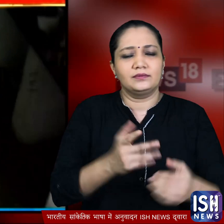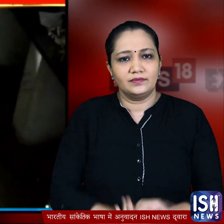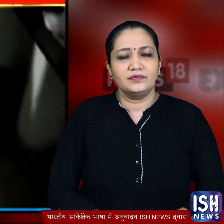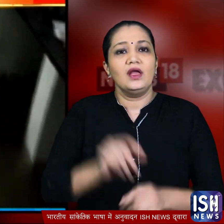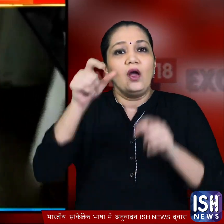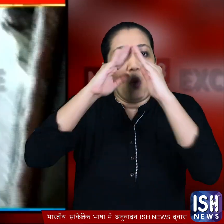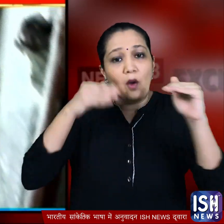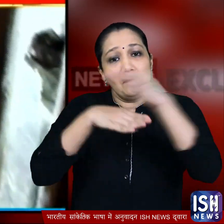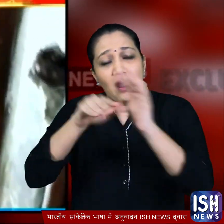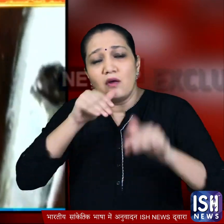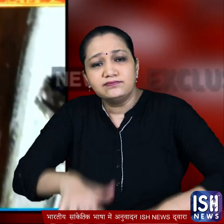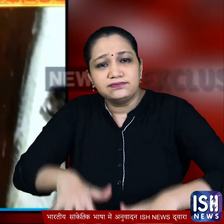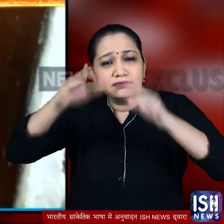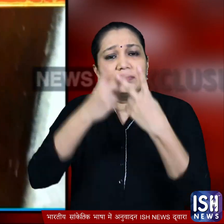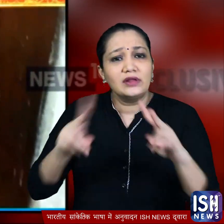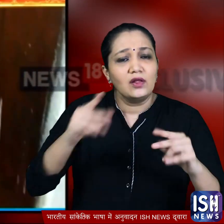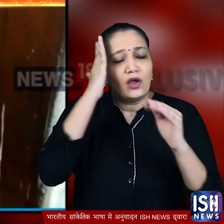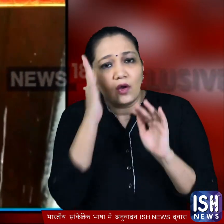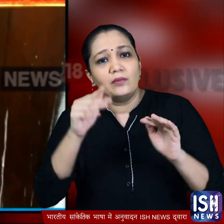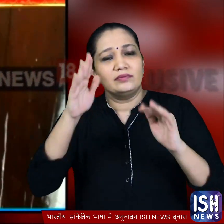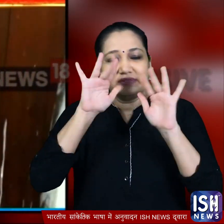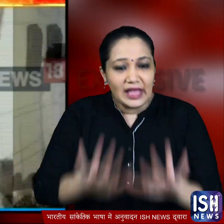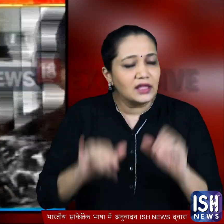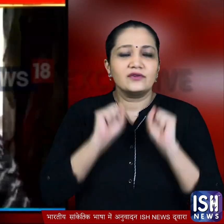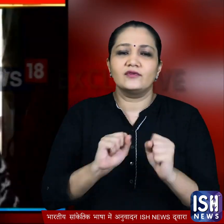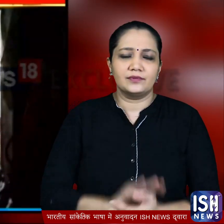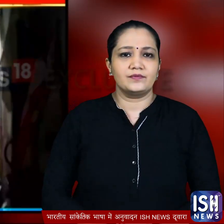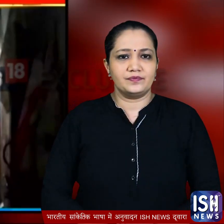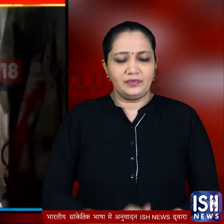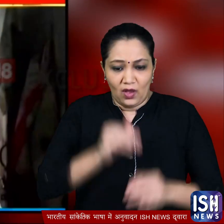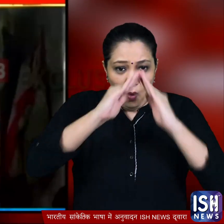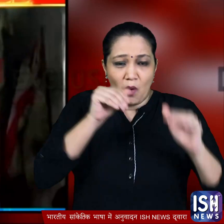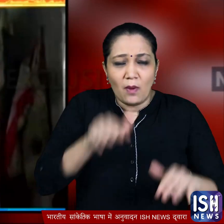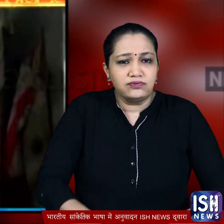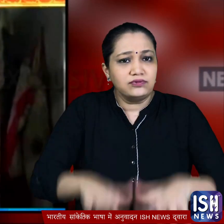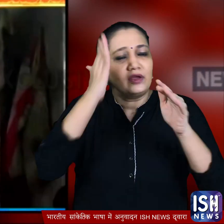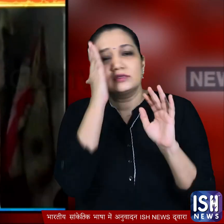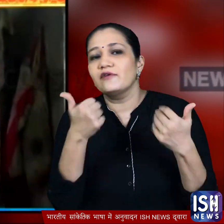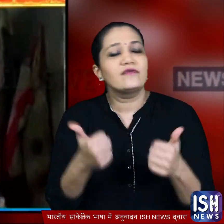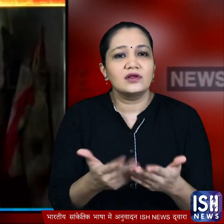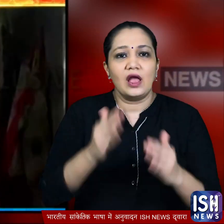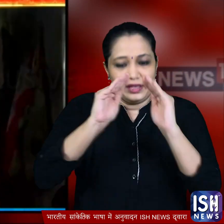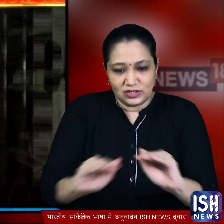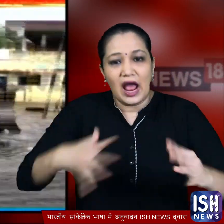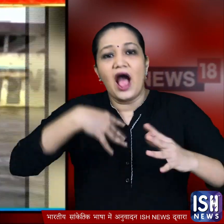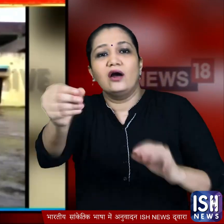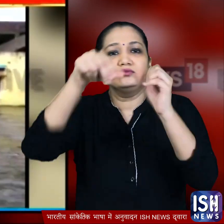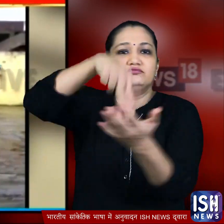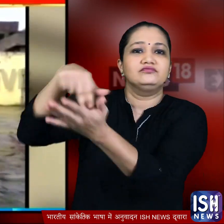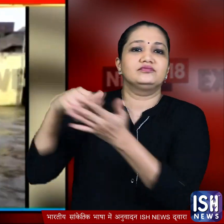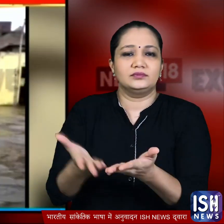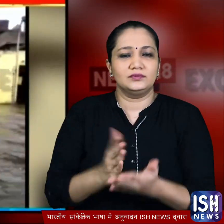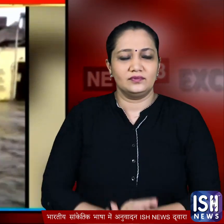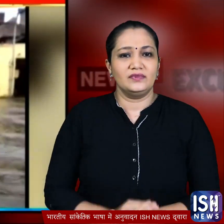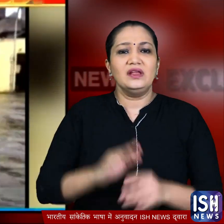लोगों के घरों में भी घुस गया। कईयों के यहाँ तो रहने और सोने की भी जगह नहीं बची। हमारे घर में पानी घुस गया है, सोने की जगह नहीं, बच्चे बेचारे बाहर खड़े हैं। शहर